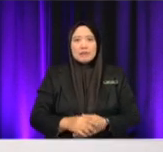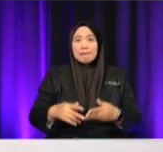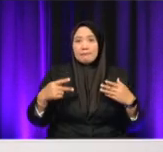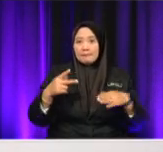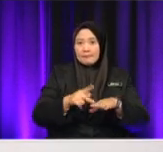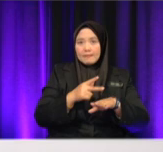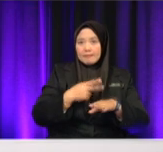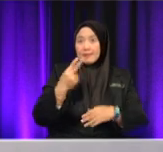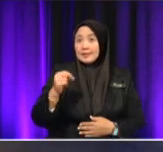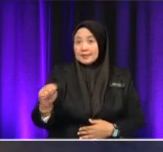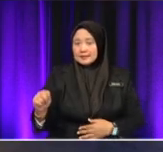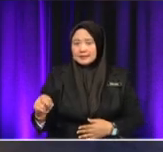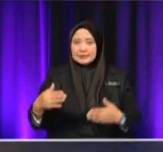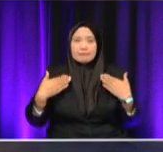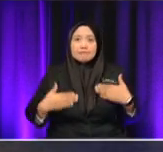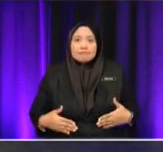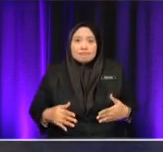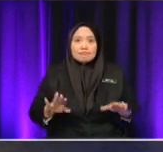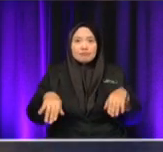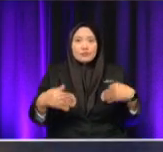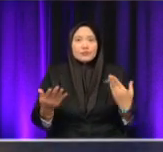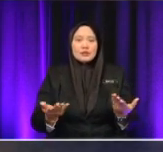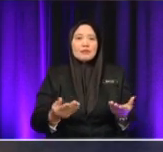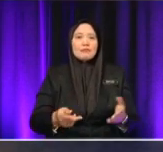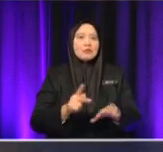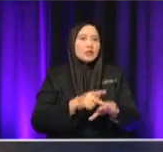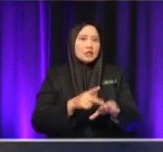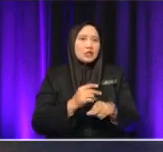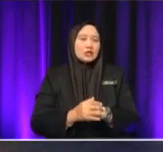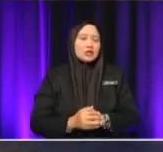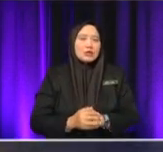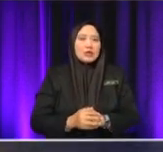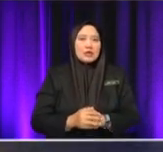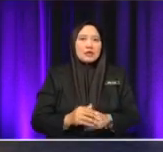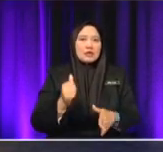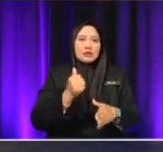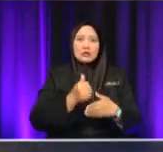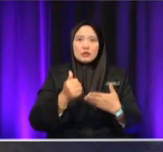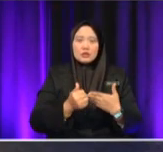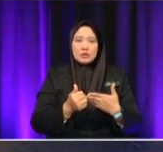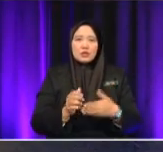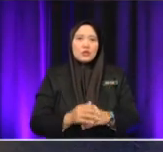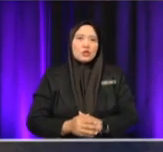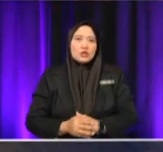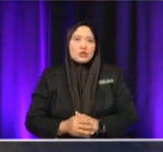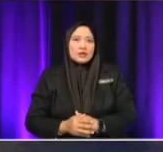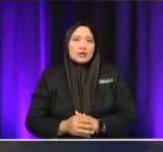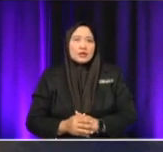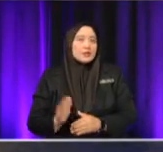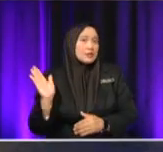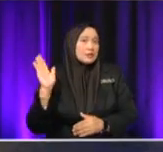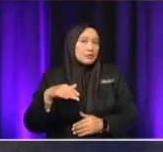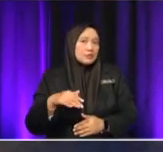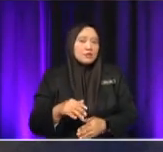ganjaran juga kepada Saura di mana si suami ya sepatunya mengajak lah istri ke majelis ilmu supaya sama-sama kita